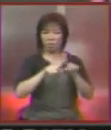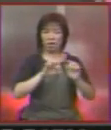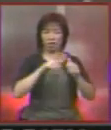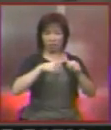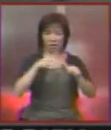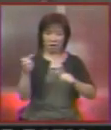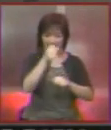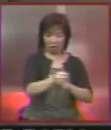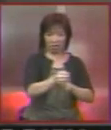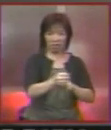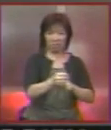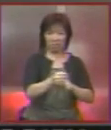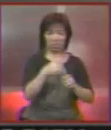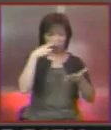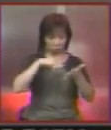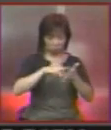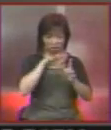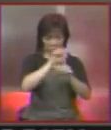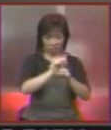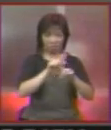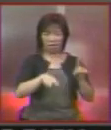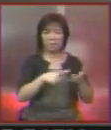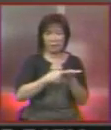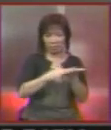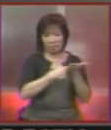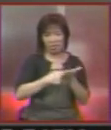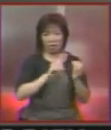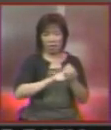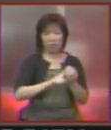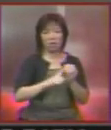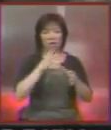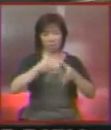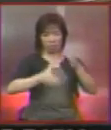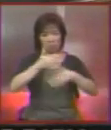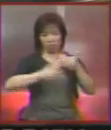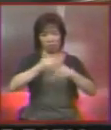muna ng mahabang debate ang ilang senator judge tungkol sa ilang bahagi ng impeachment rules.